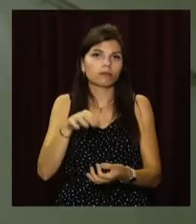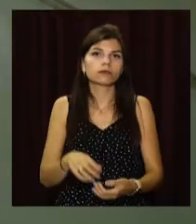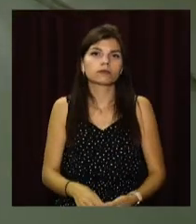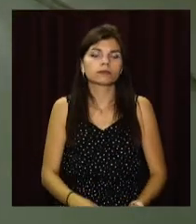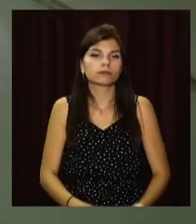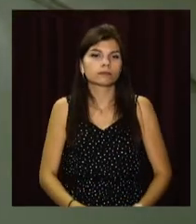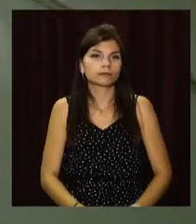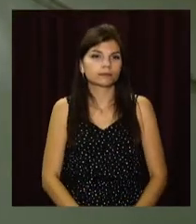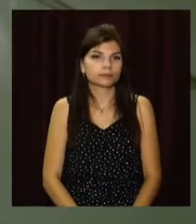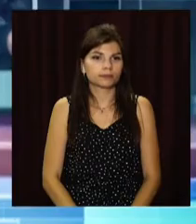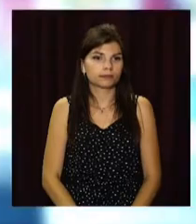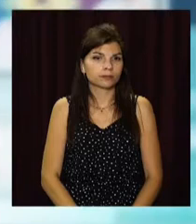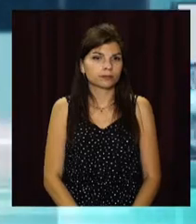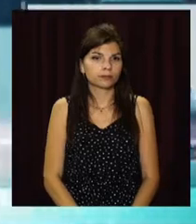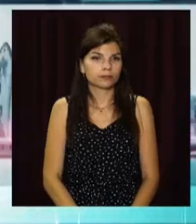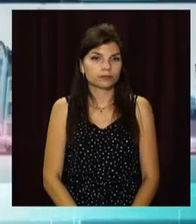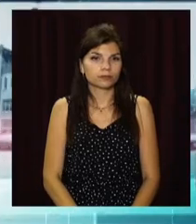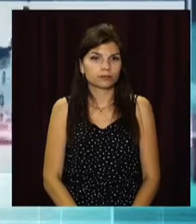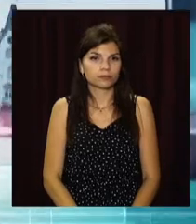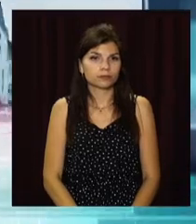News, телеканал «Відкритий».